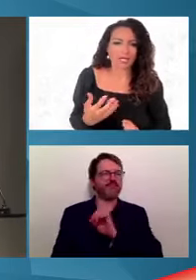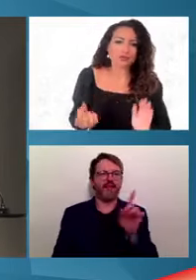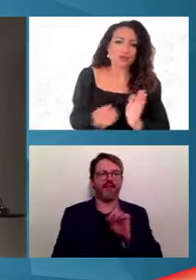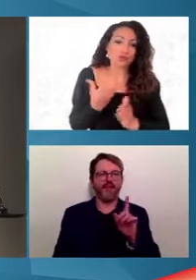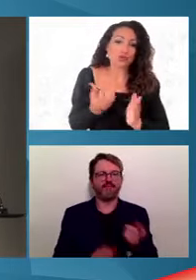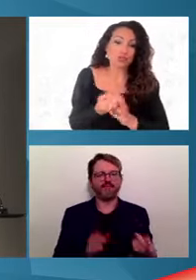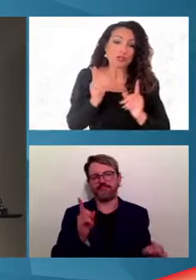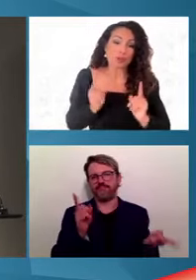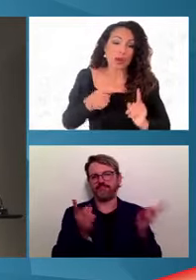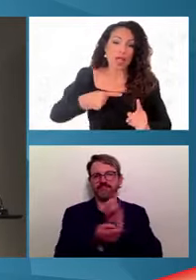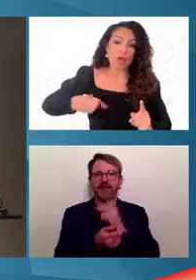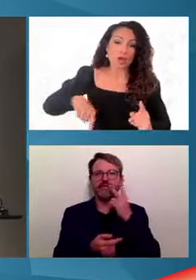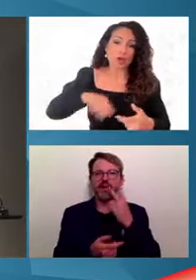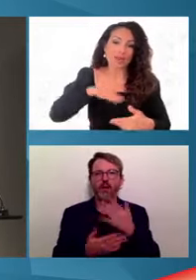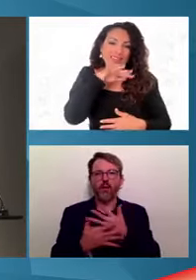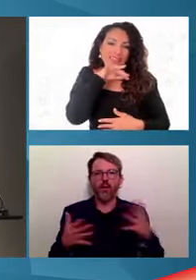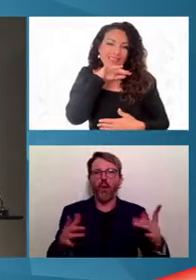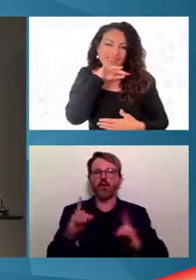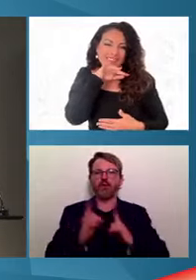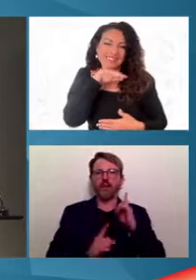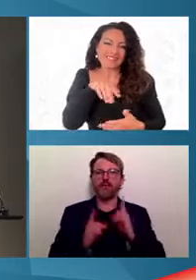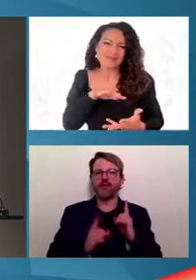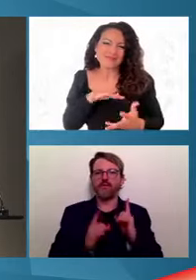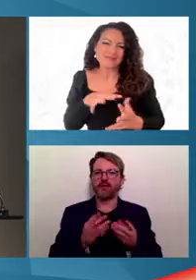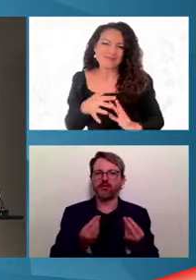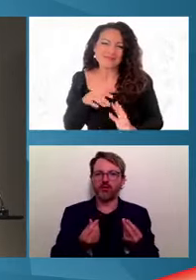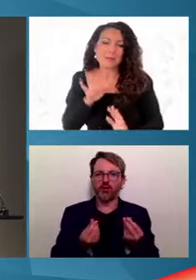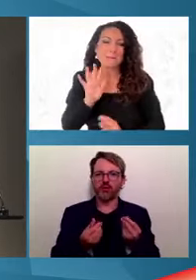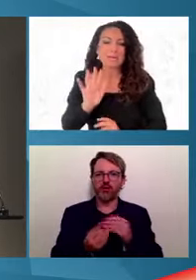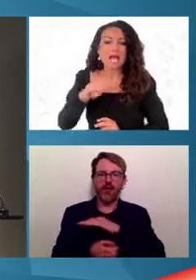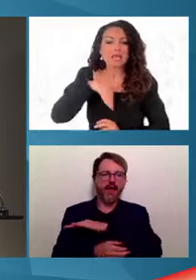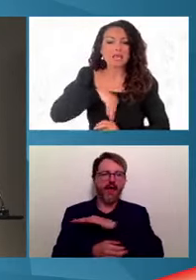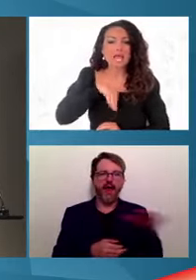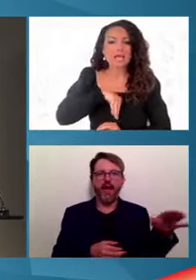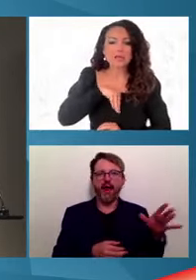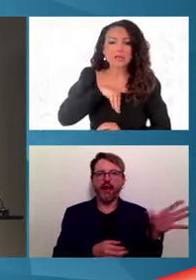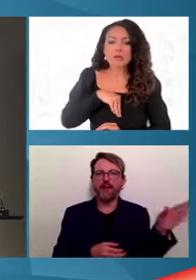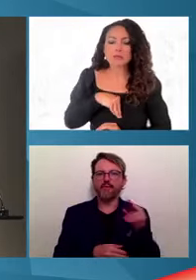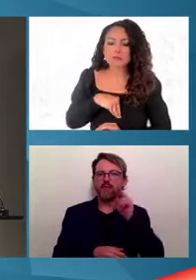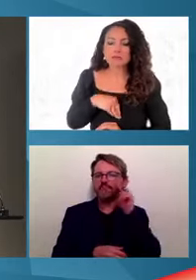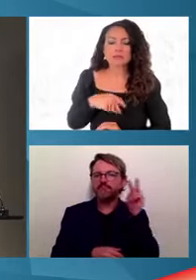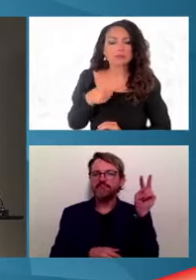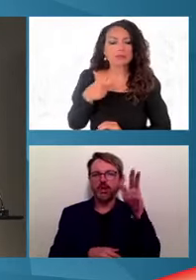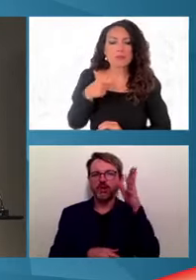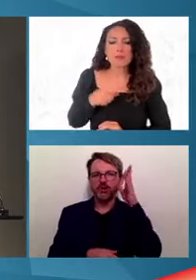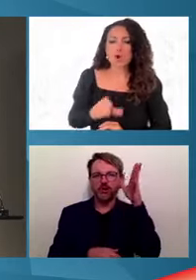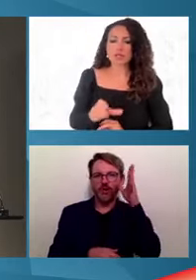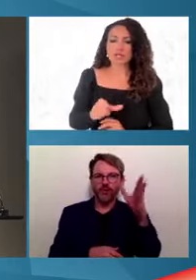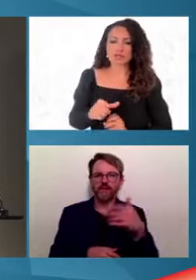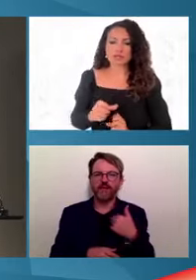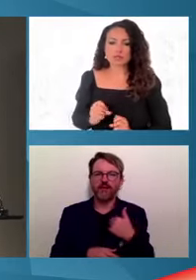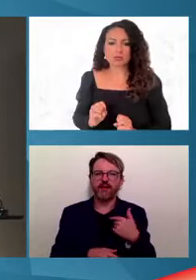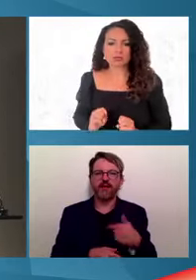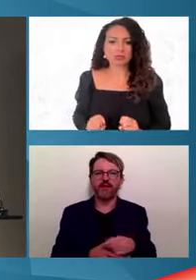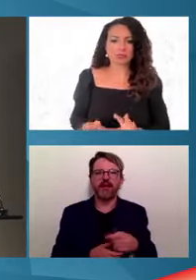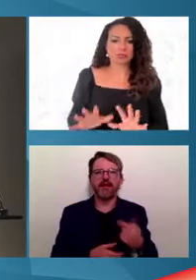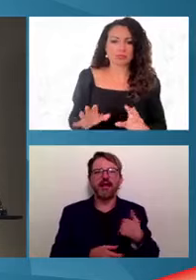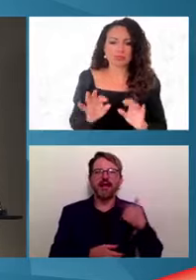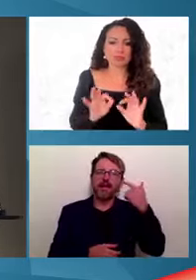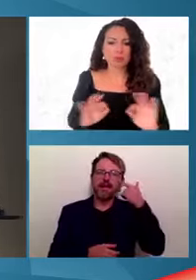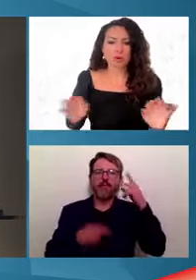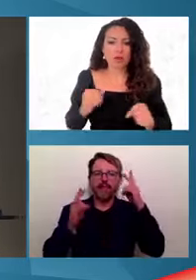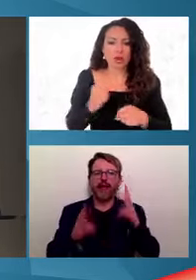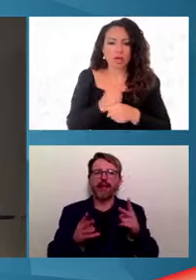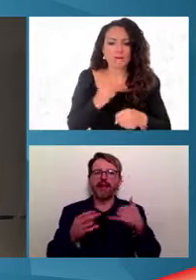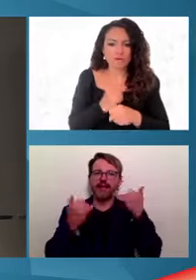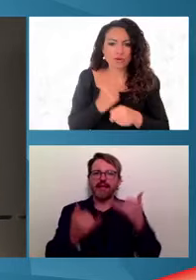große Motivation gespürt, alle auch mit dem Blick in die Zukunft. Ich glaube, man kann sich jetzt auch